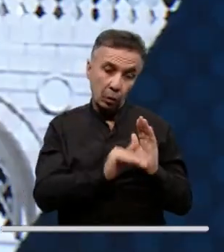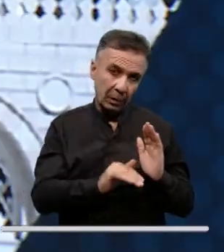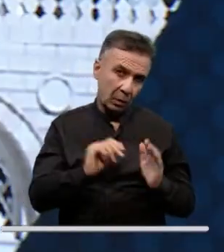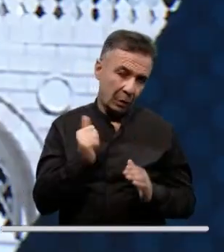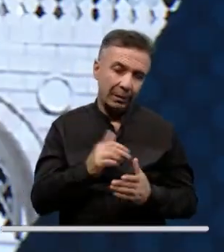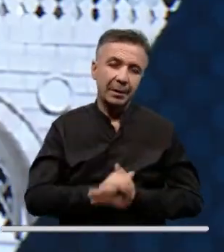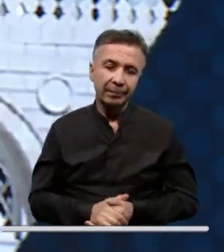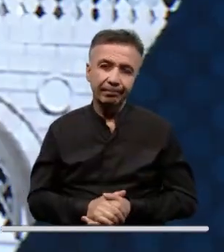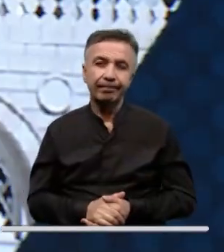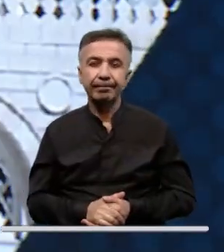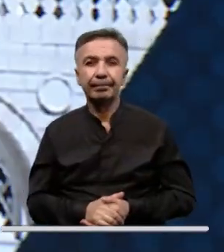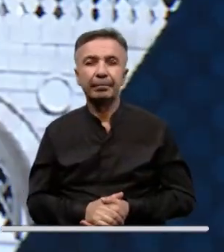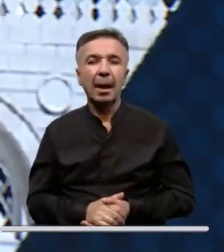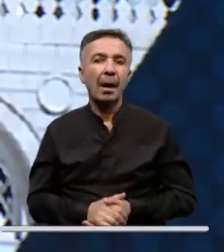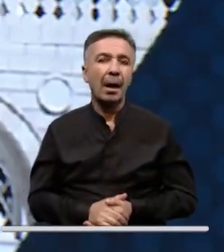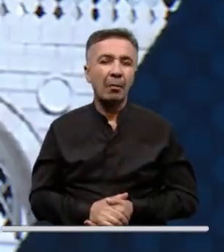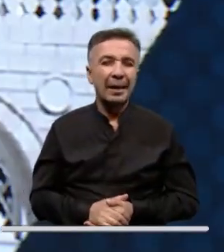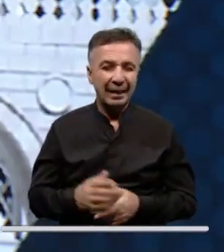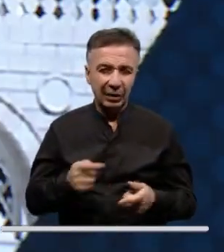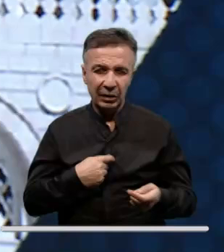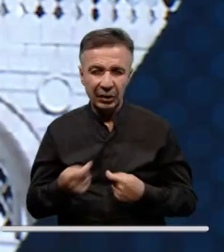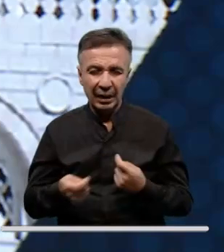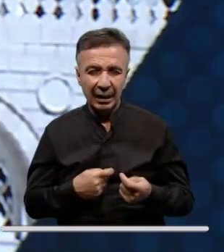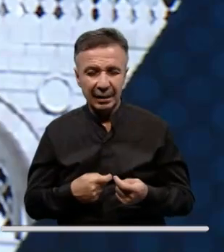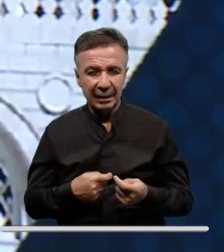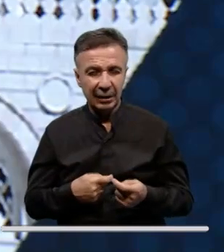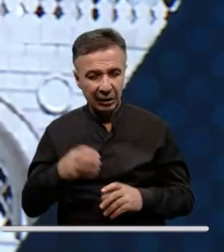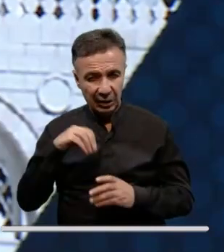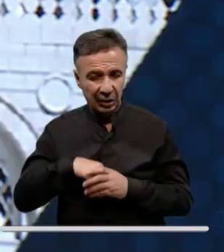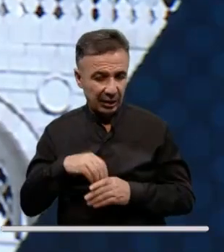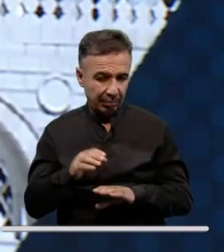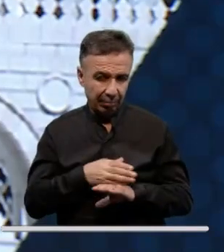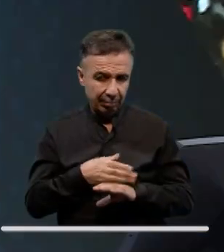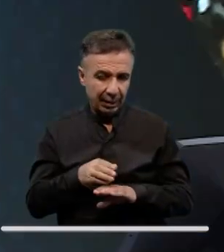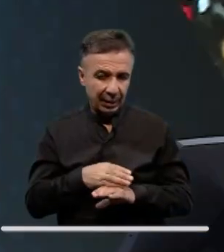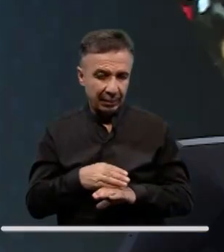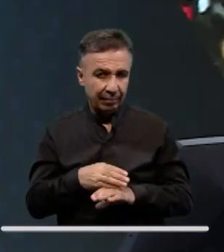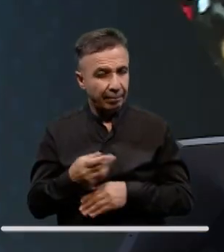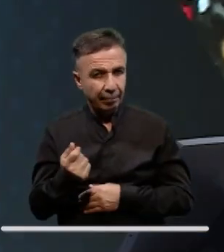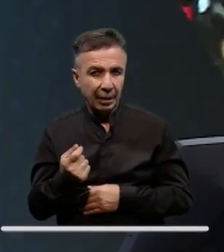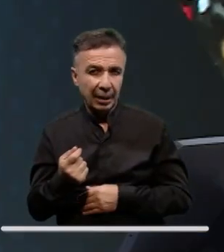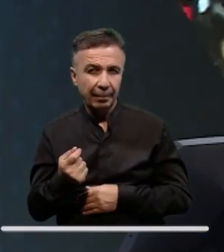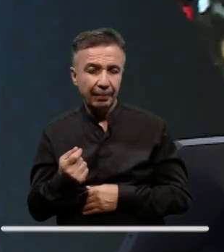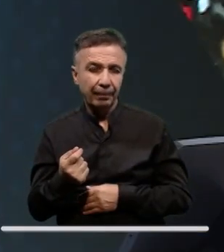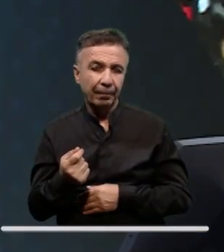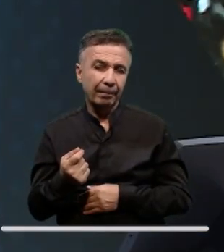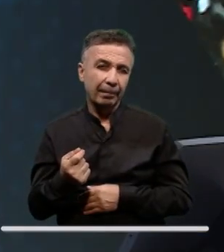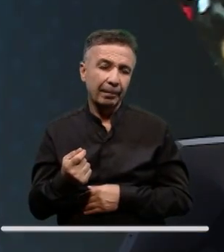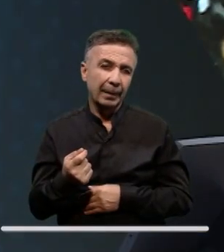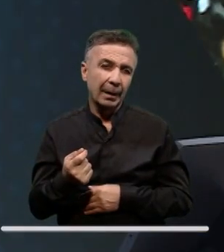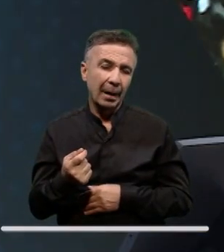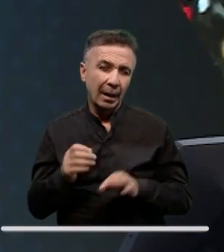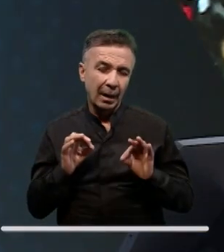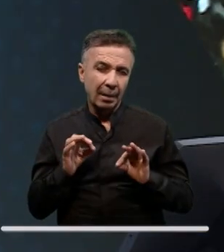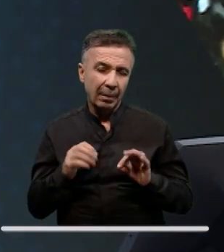Yani bu elindeki ticaret için olan para veya ticaret eşyası mal Yani para her